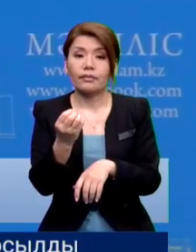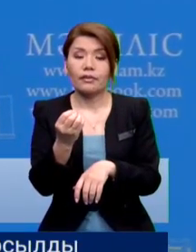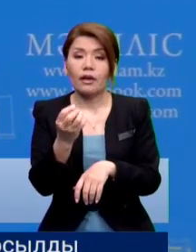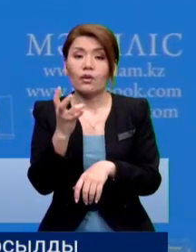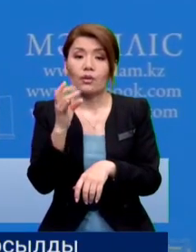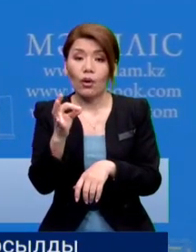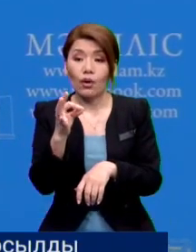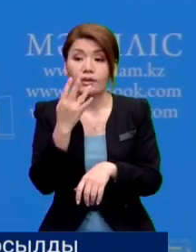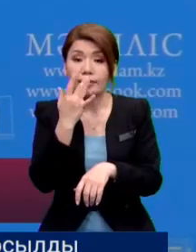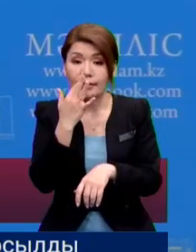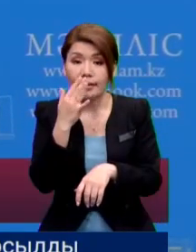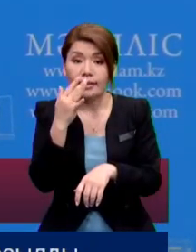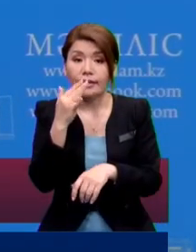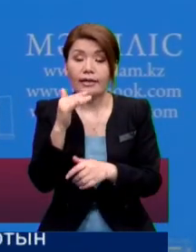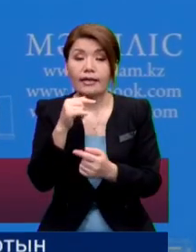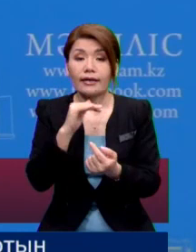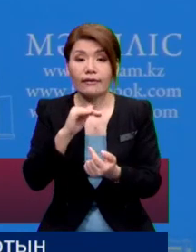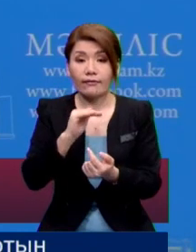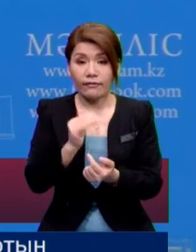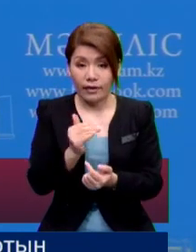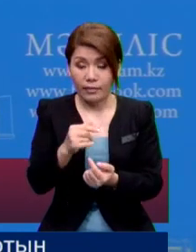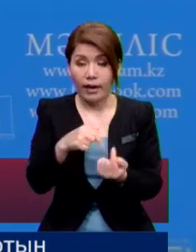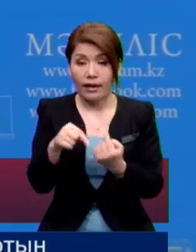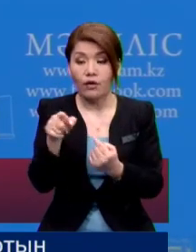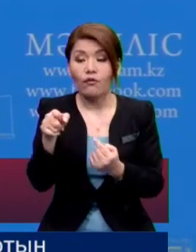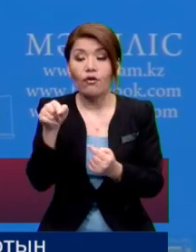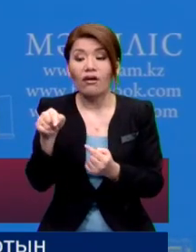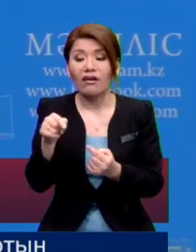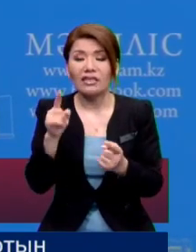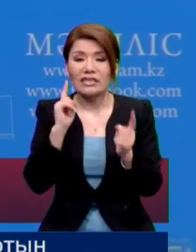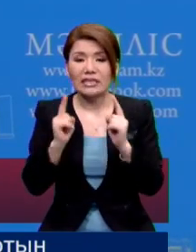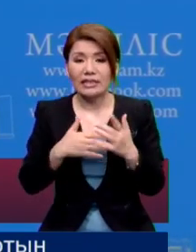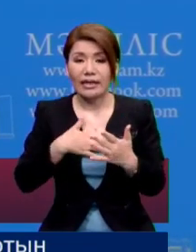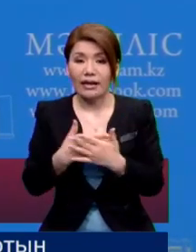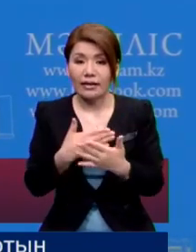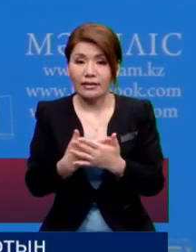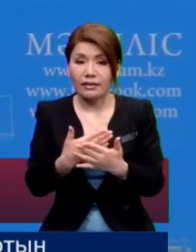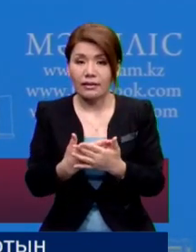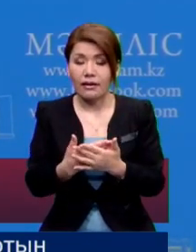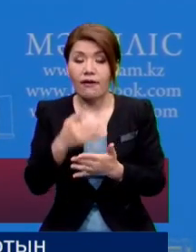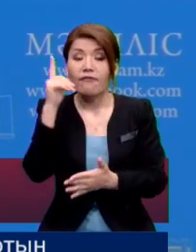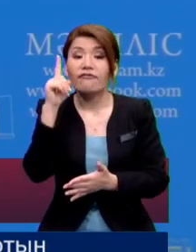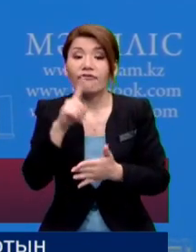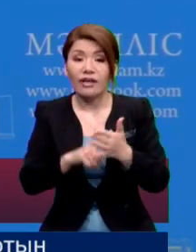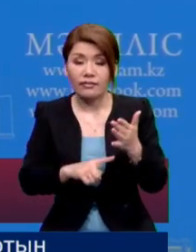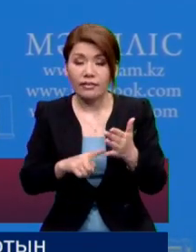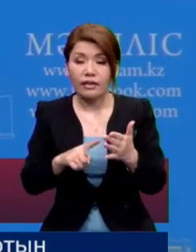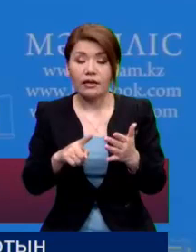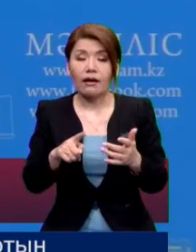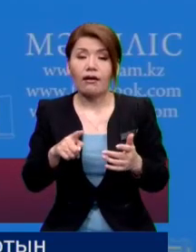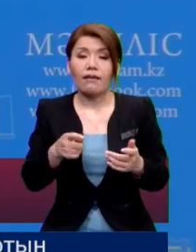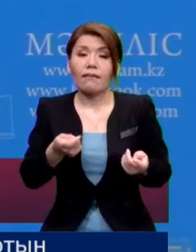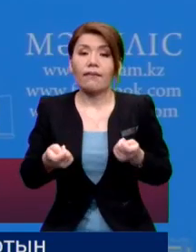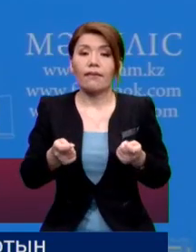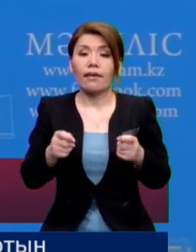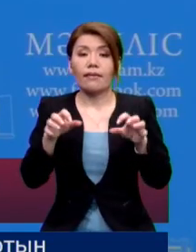Бірақ шетелдік инвесторлар ол активтерді, стресстік активтерді сенімгерлік басқаруға, осы